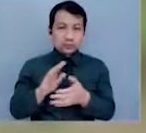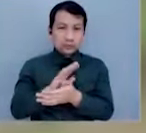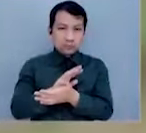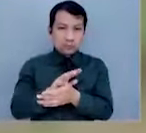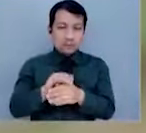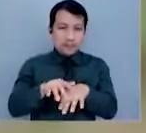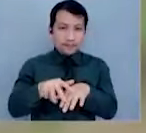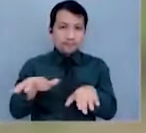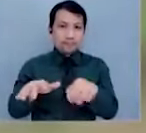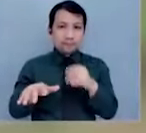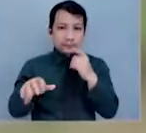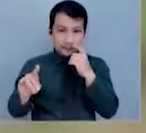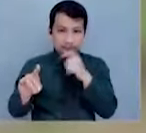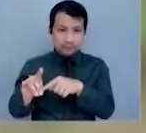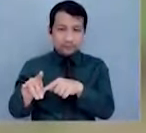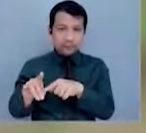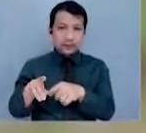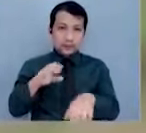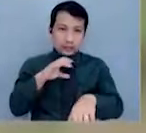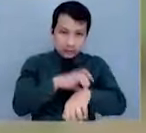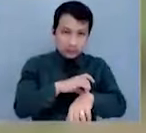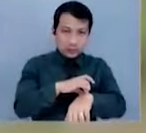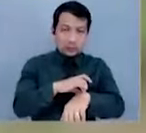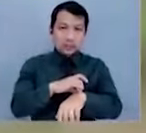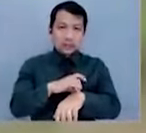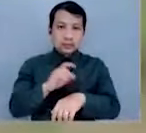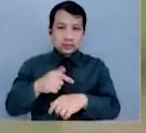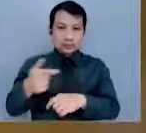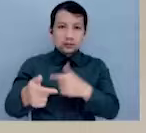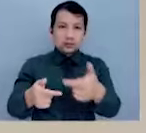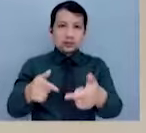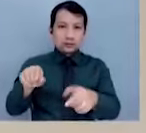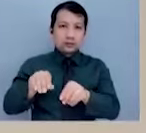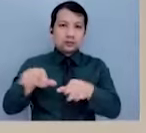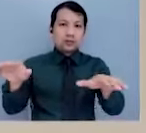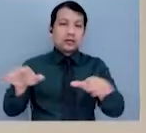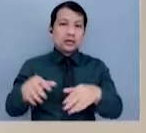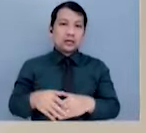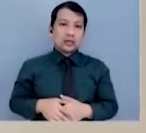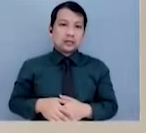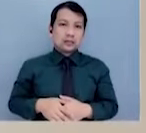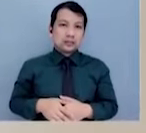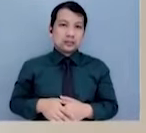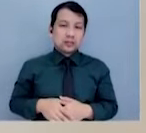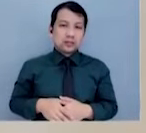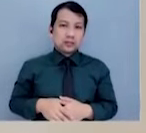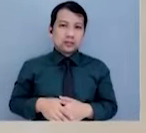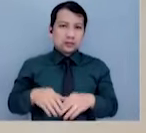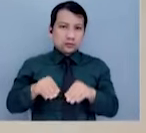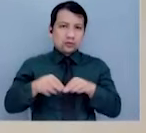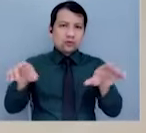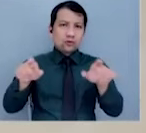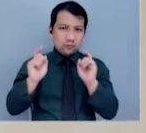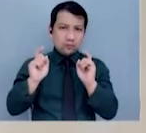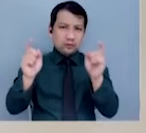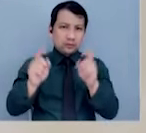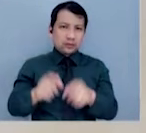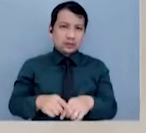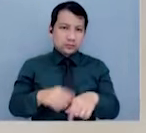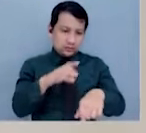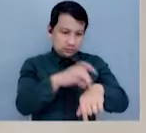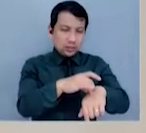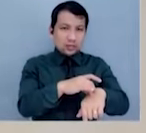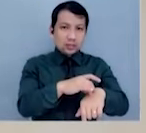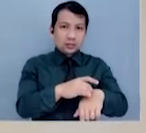mga asong ito ang kumagat at nagpasa ng rabies sa ibang hayop. Exponential yung pagdami. One dog makakagat lang ng